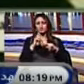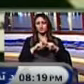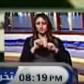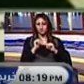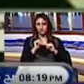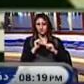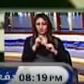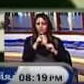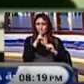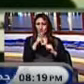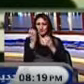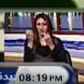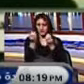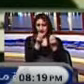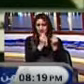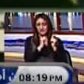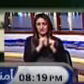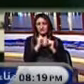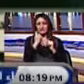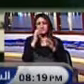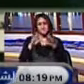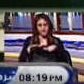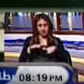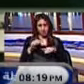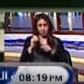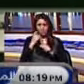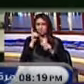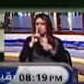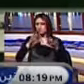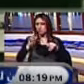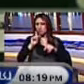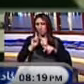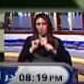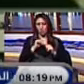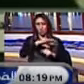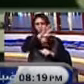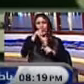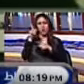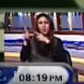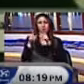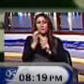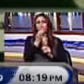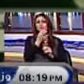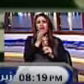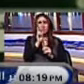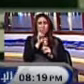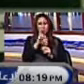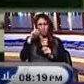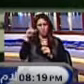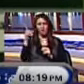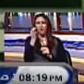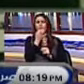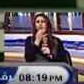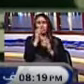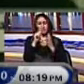ومنهم تقديرهم واحترامهم ارجوك، انا بس عايز اعرف هل كانوا موجودين ولا لا؟ لا ما كانش موجود منهم، كان موجود منهم قله قليله يتعدوا